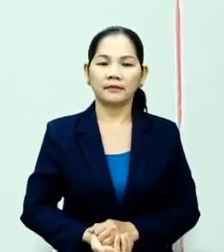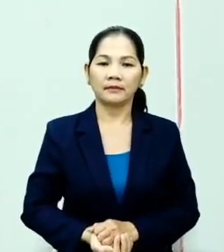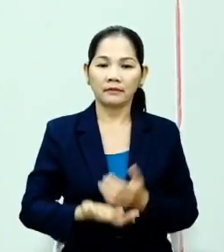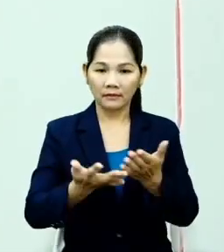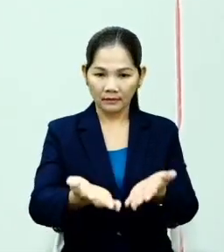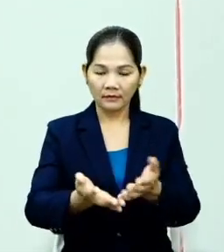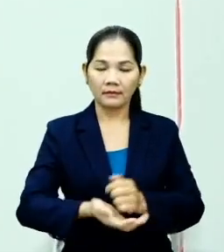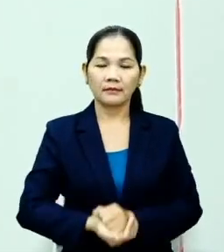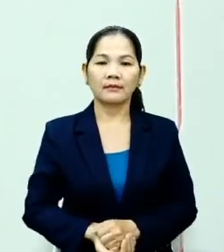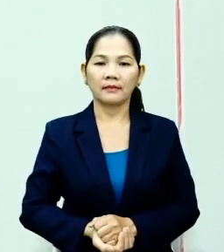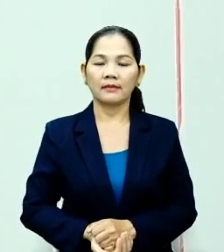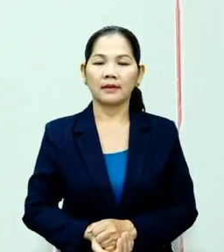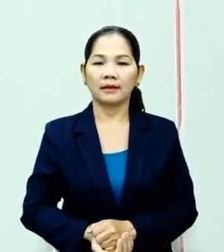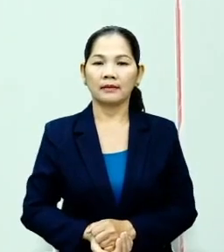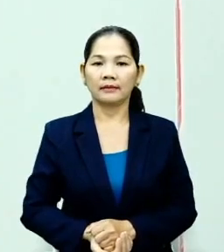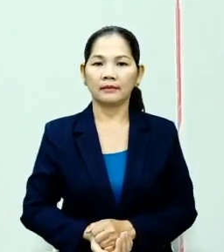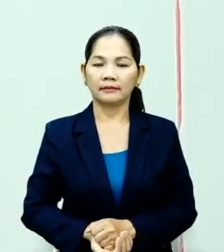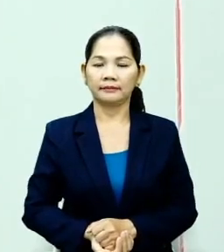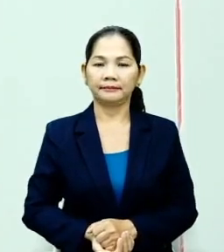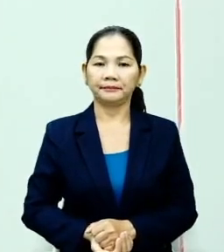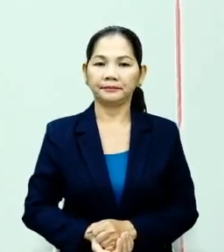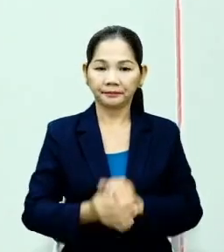ăn được luôn ánh